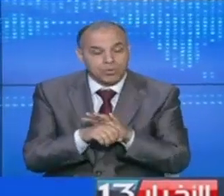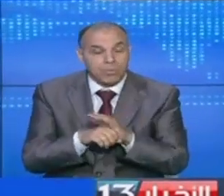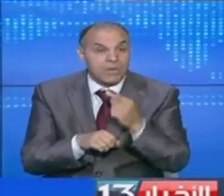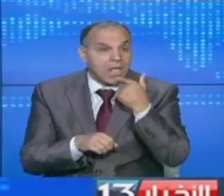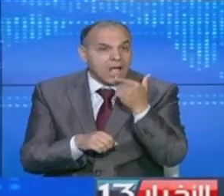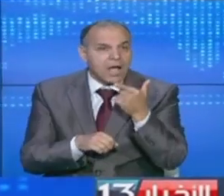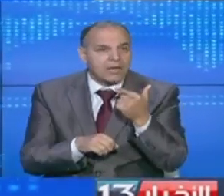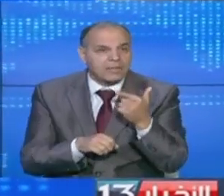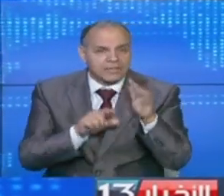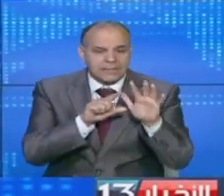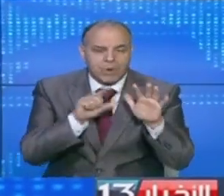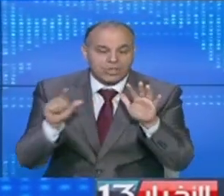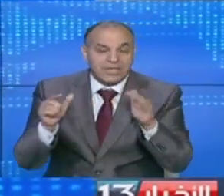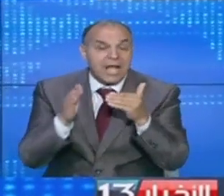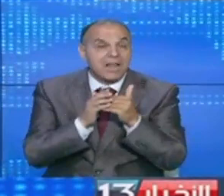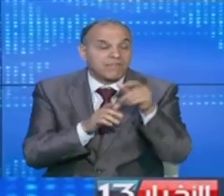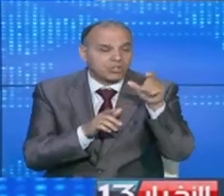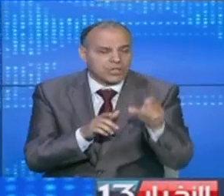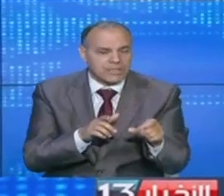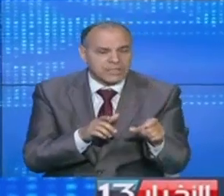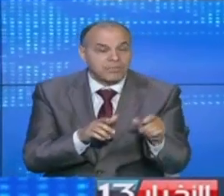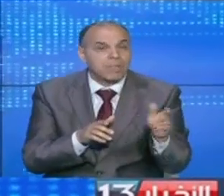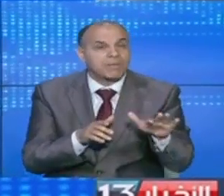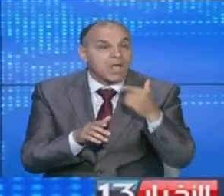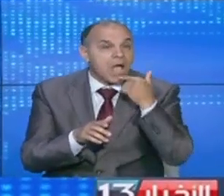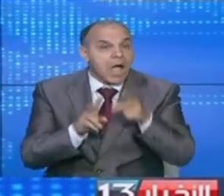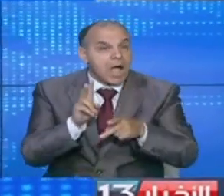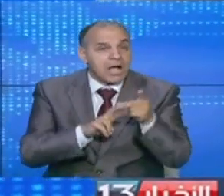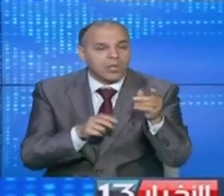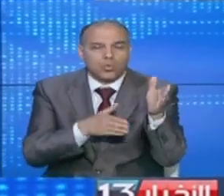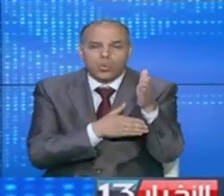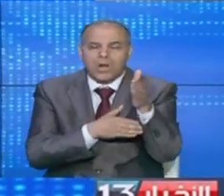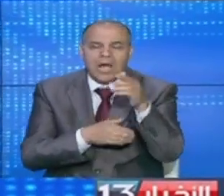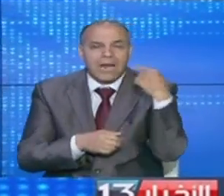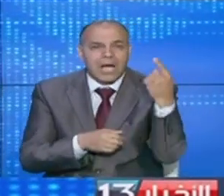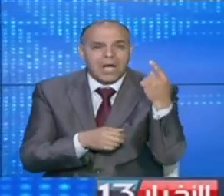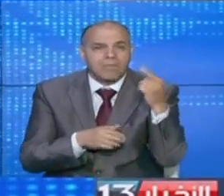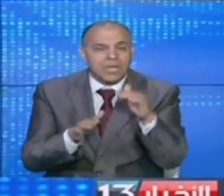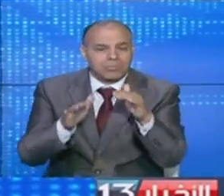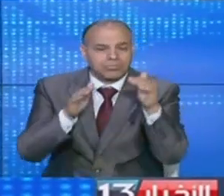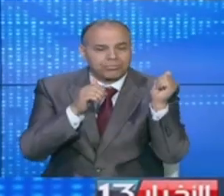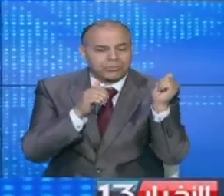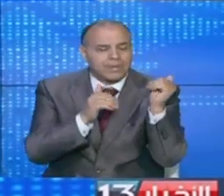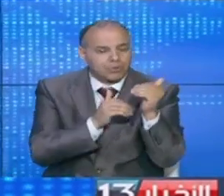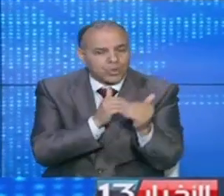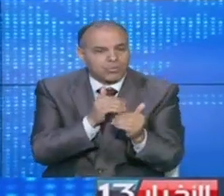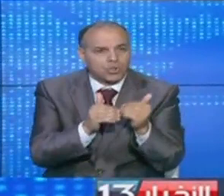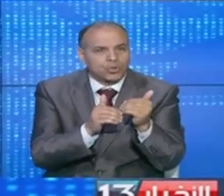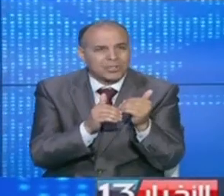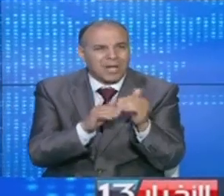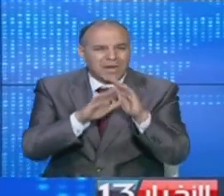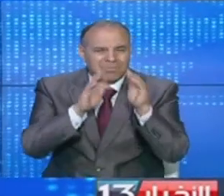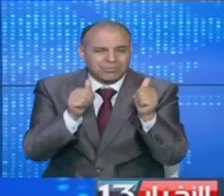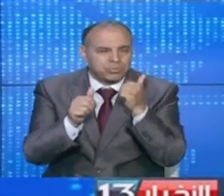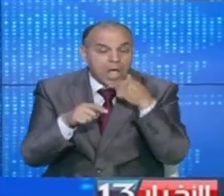سبعه وسبعين الف شخص فيما تتجه اغلب دول العالم نحو رفع رفع تدريجيا للحجر